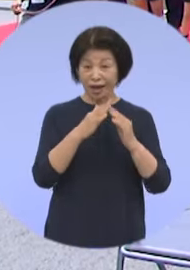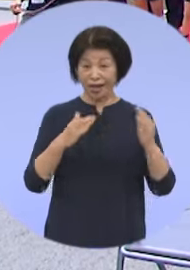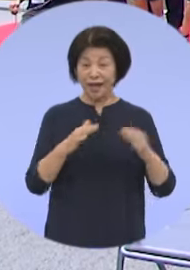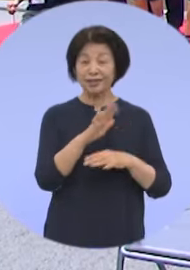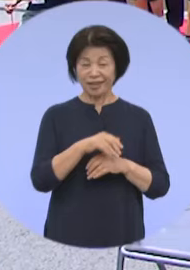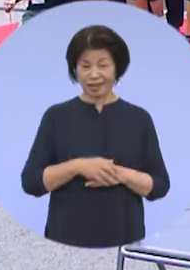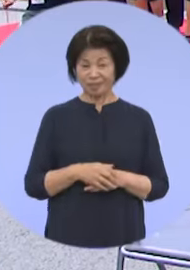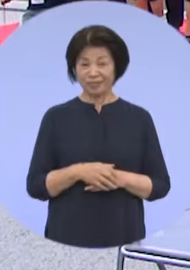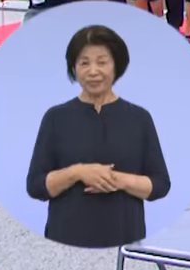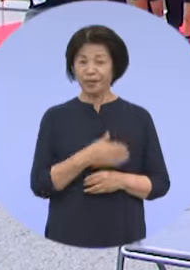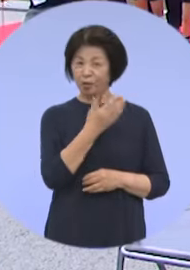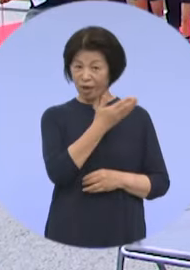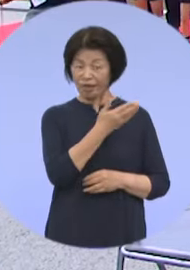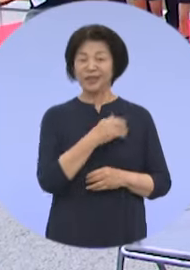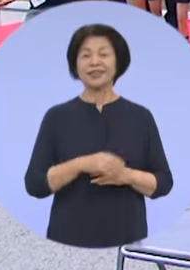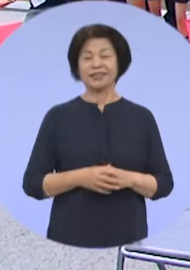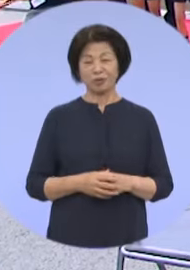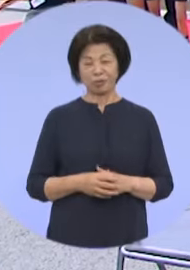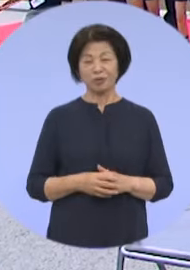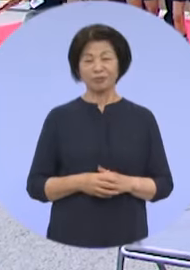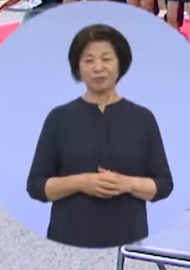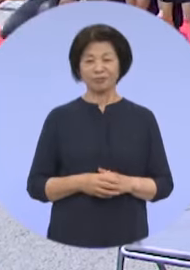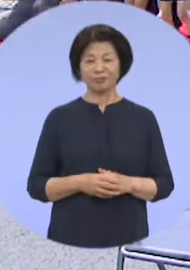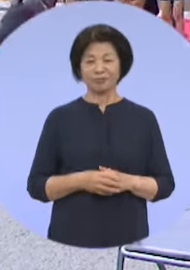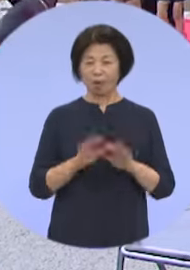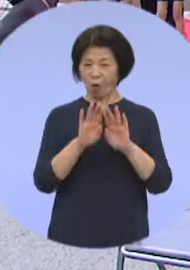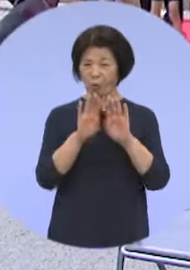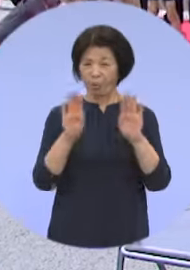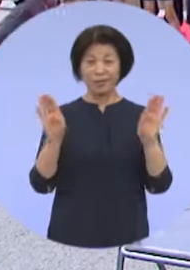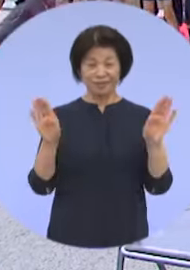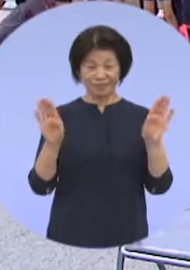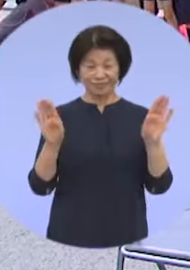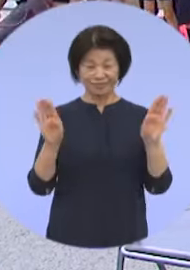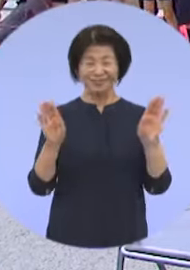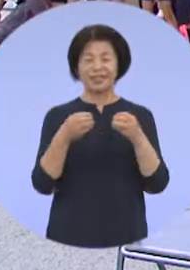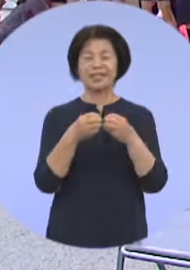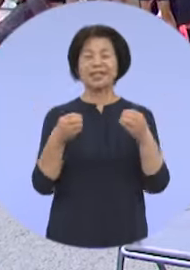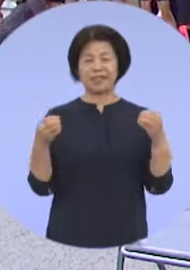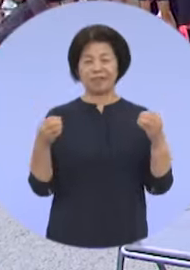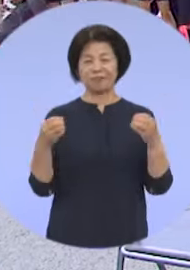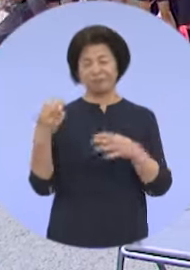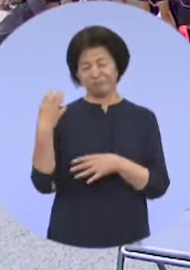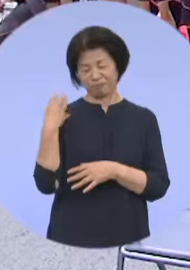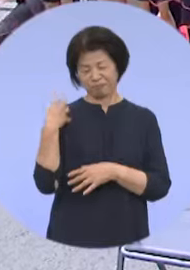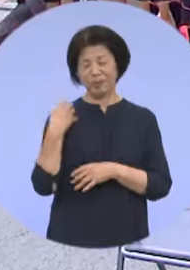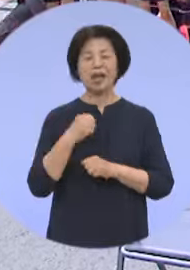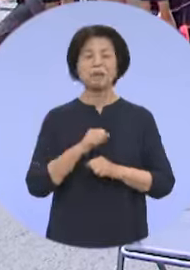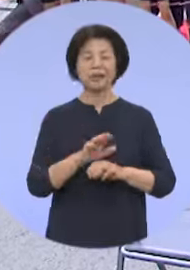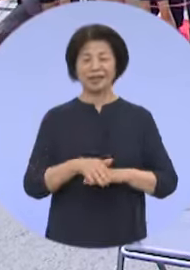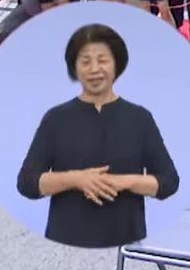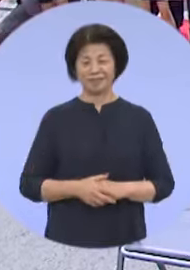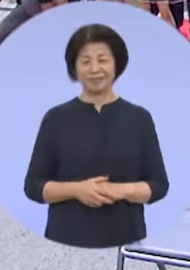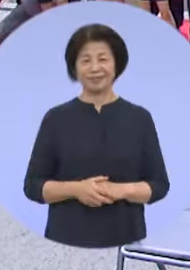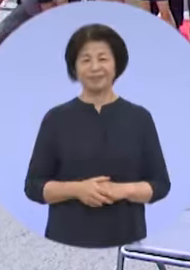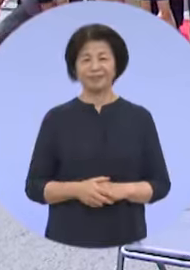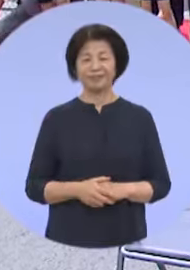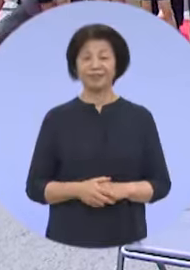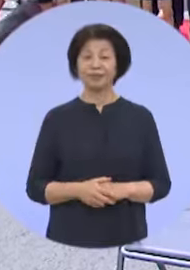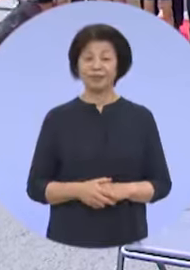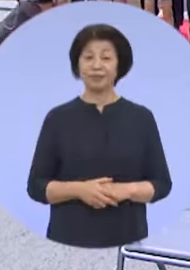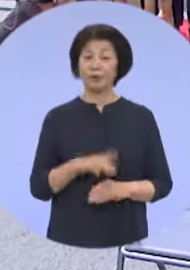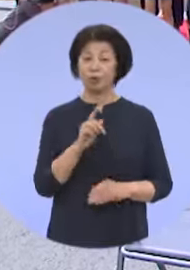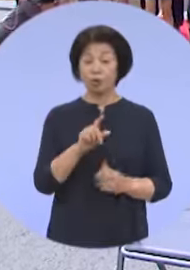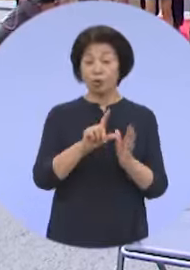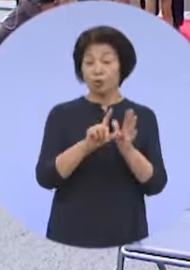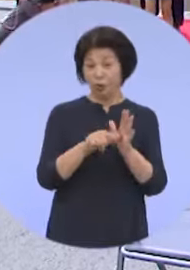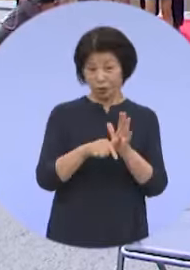ですね、そのオープニング式典を開催をさせていただきました。当